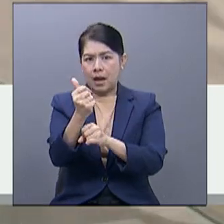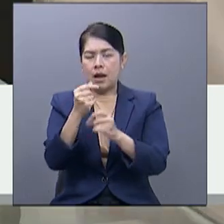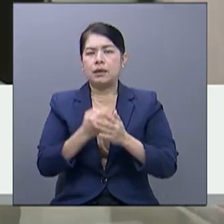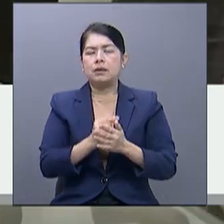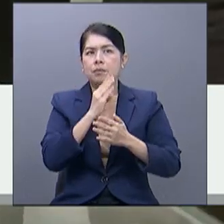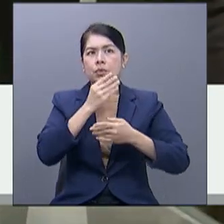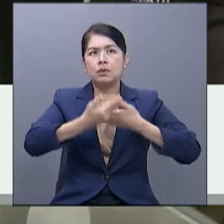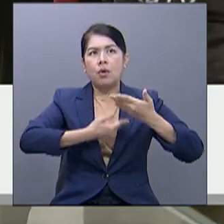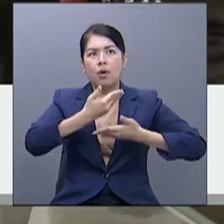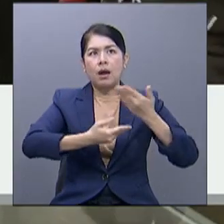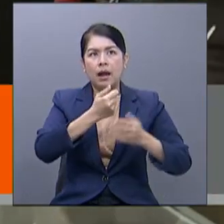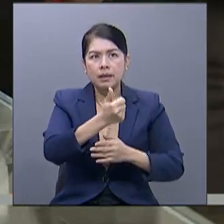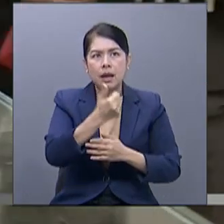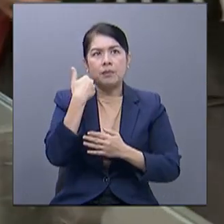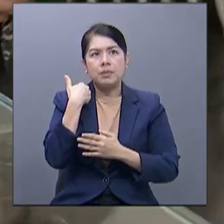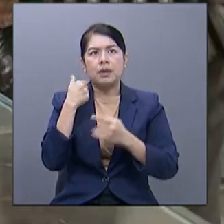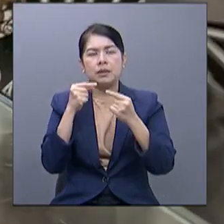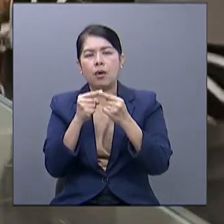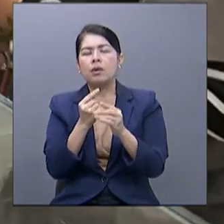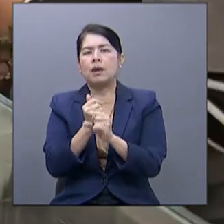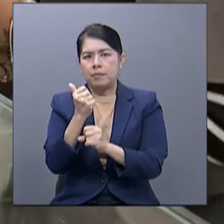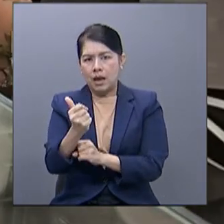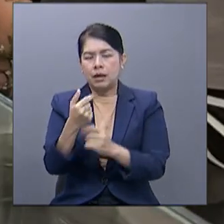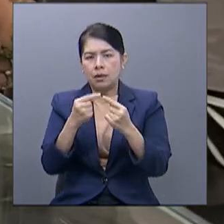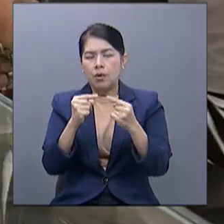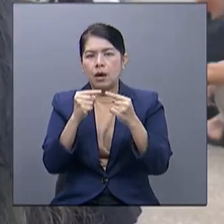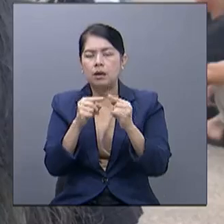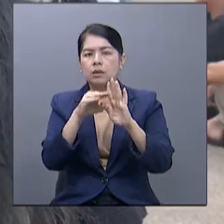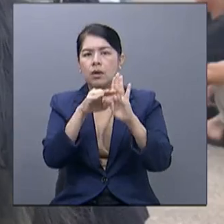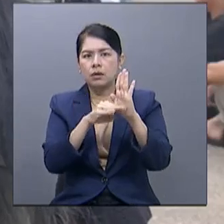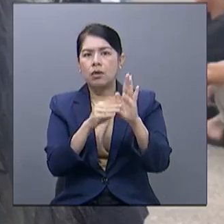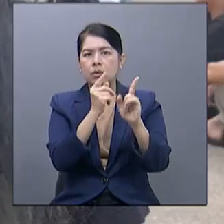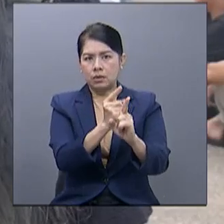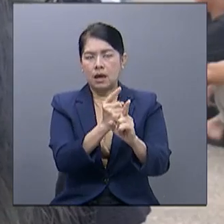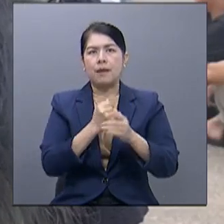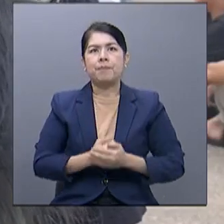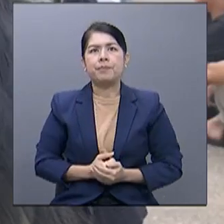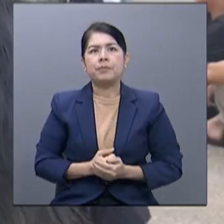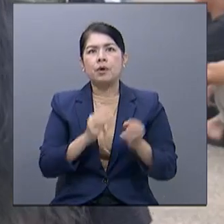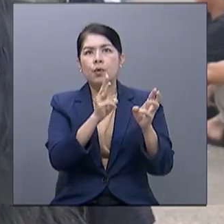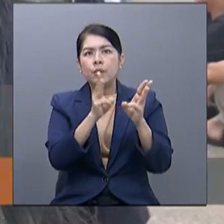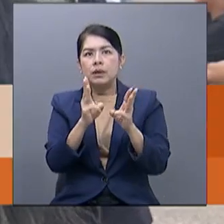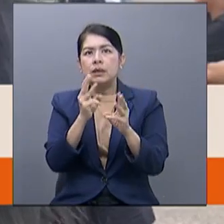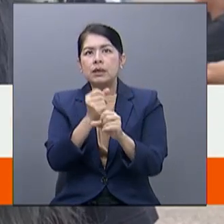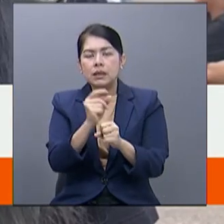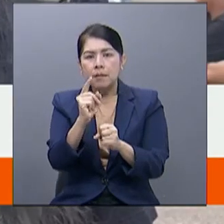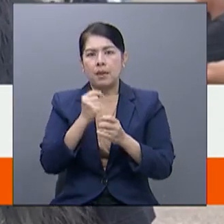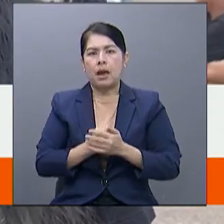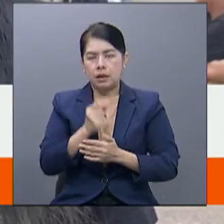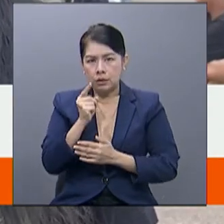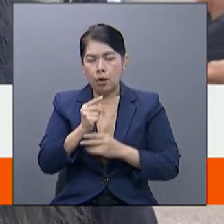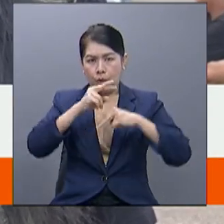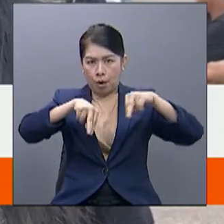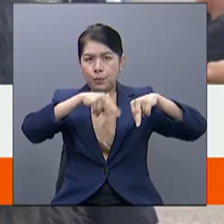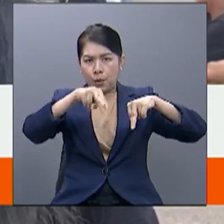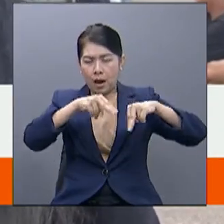ภายใต้ข้อจำกัดเงื่อนไขที่เหมาะสมค่ะ สิ่งที่จะต้องทำคือควบคุมไม่ใช่เอากลับไปเป็นยาเสพติดแล้